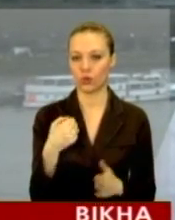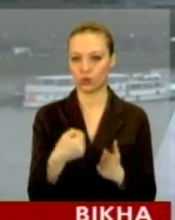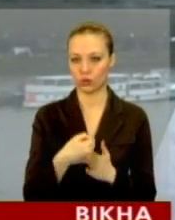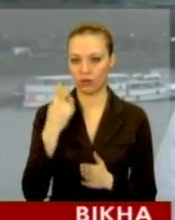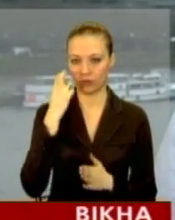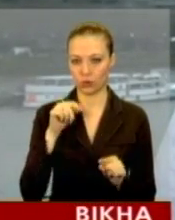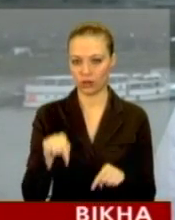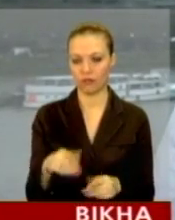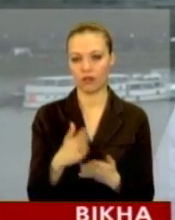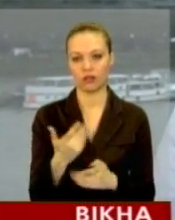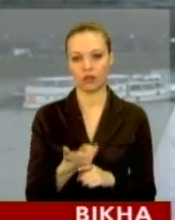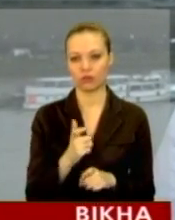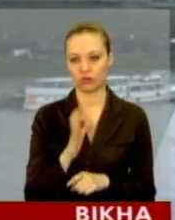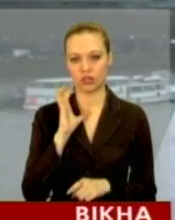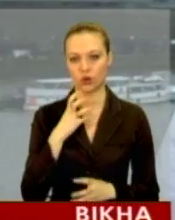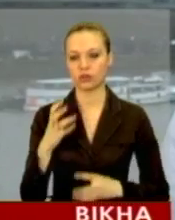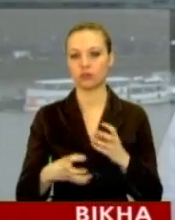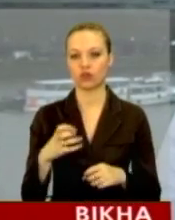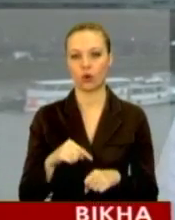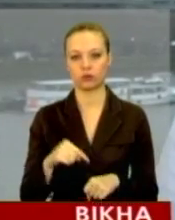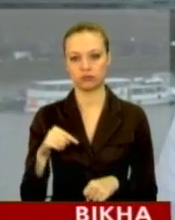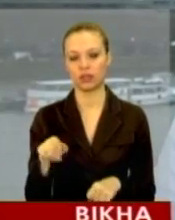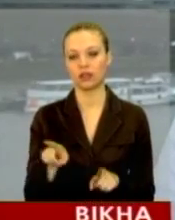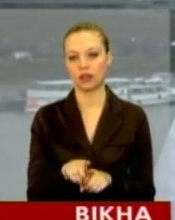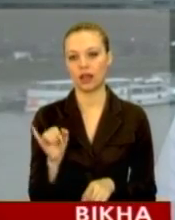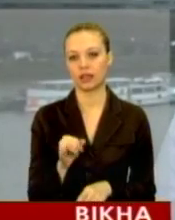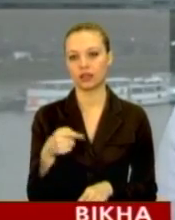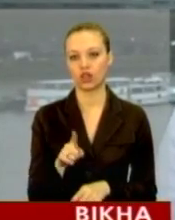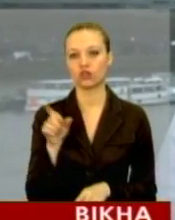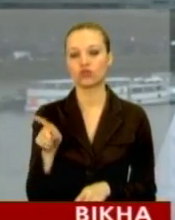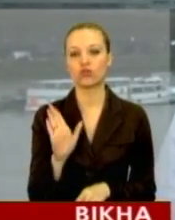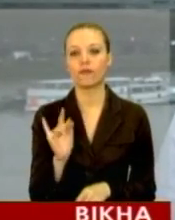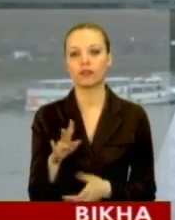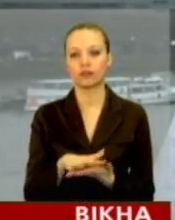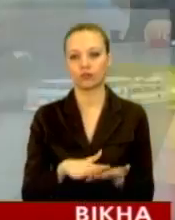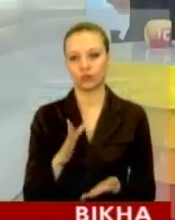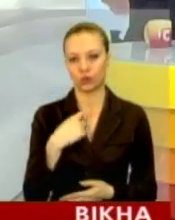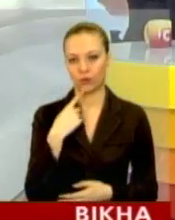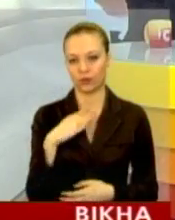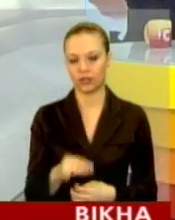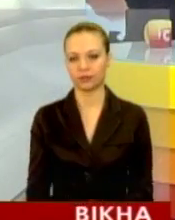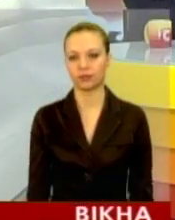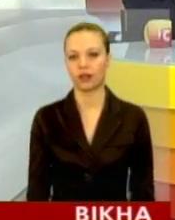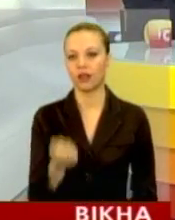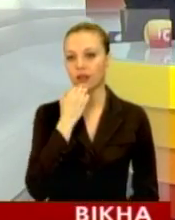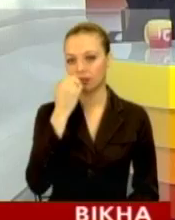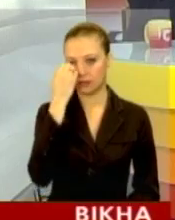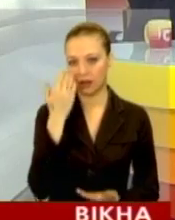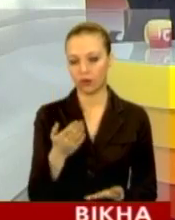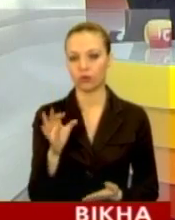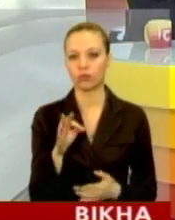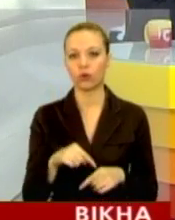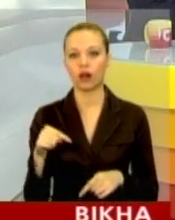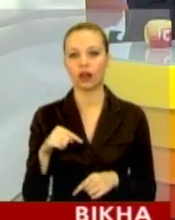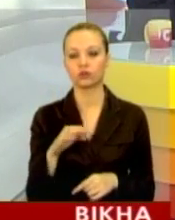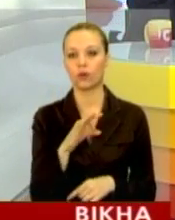Києва є дуже серйозним міжнародним сигналом, так і те, що він там буде говорити. Так, Богдане, і дякую. Про